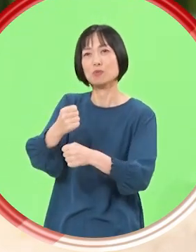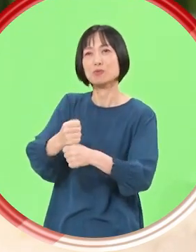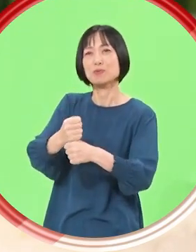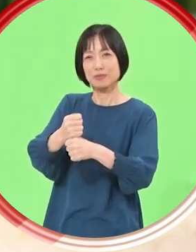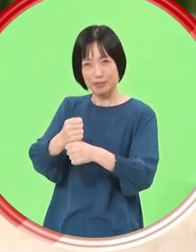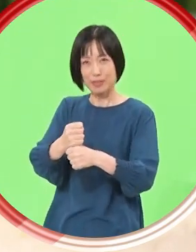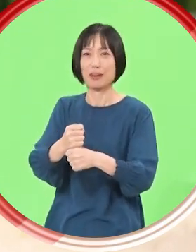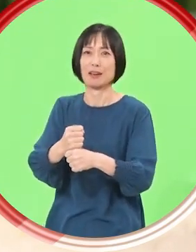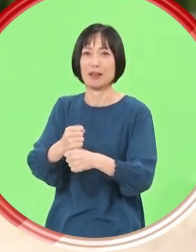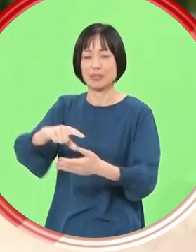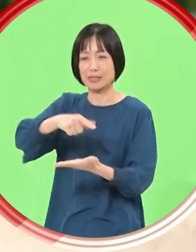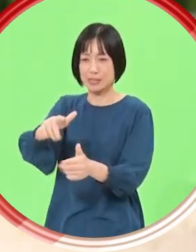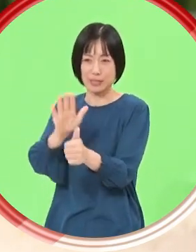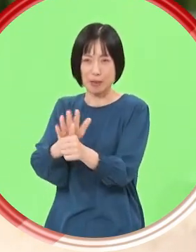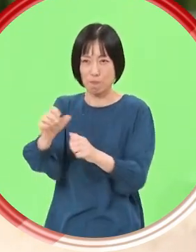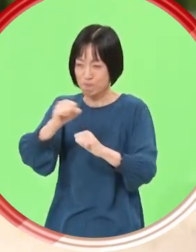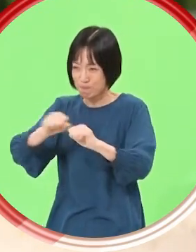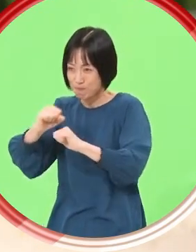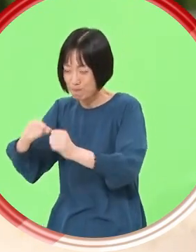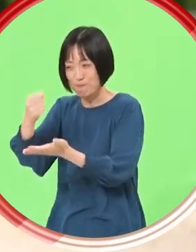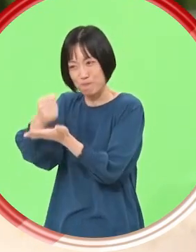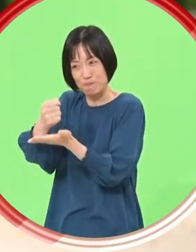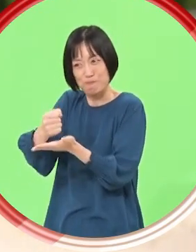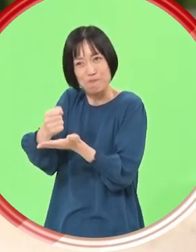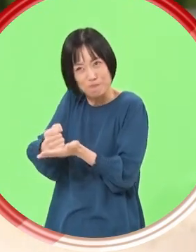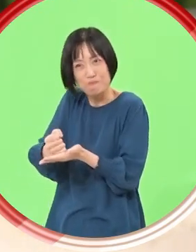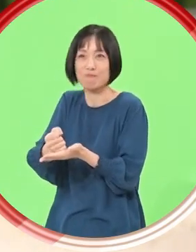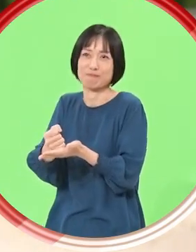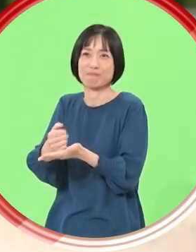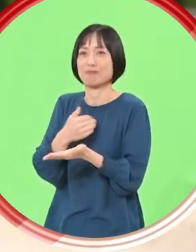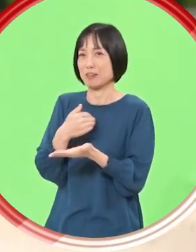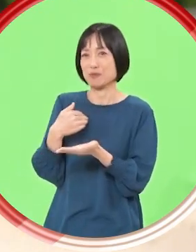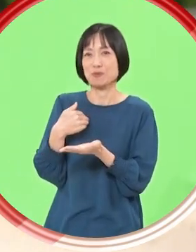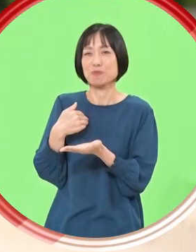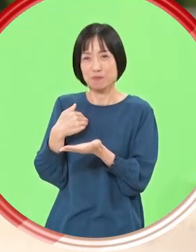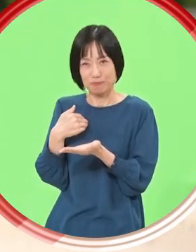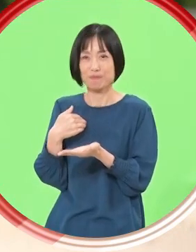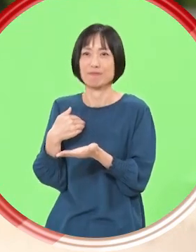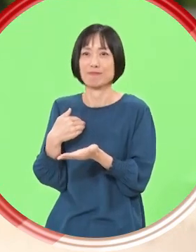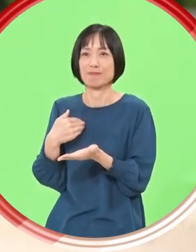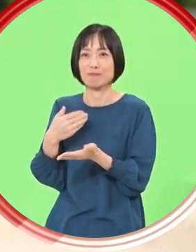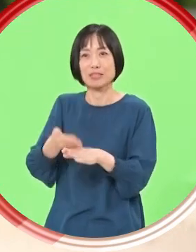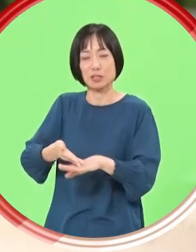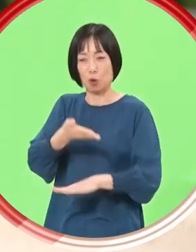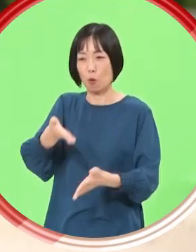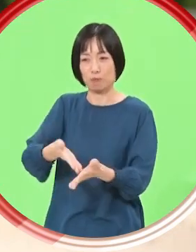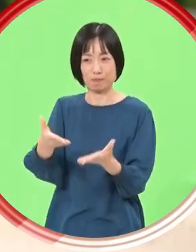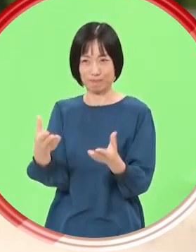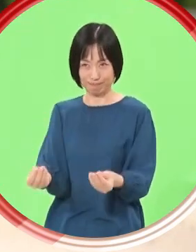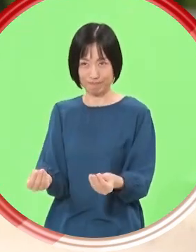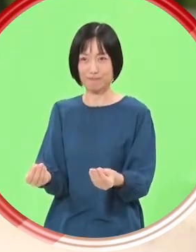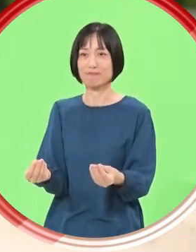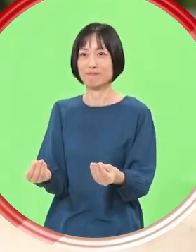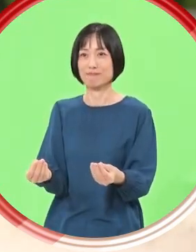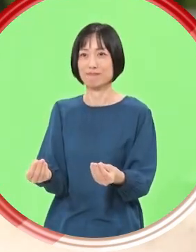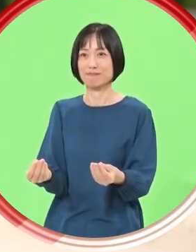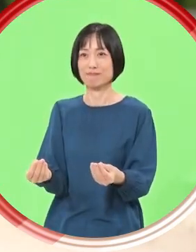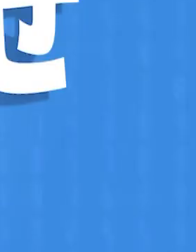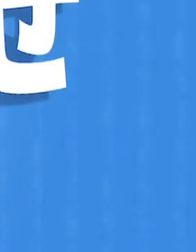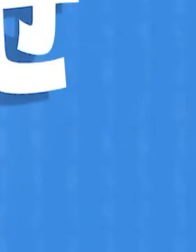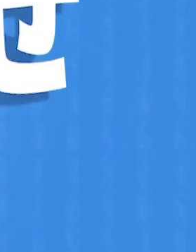動ポイントは健康づくりや地域支援に関わりながら貯めることができるというポイントです。以上、現場からお伝えしました